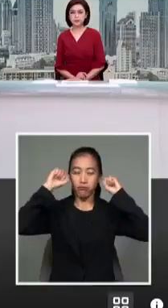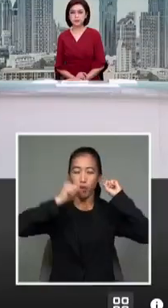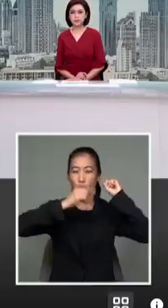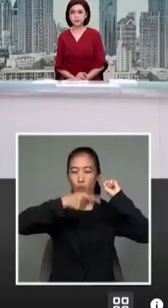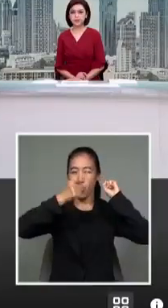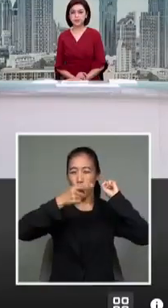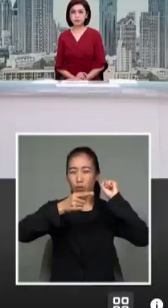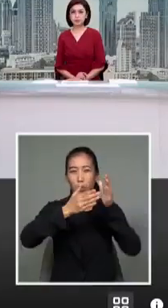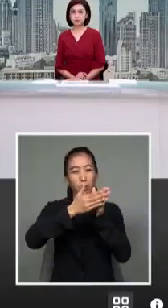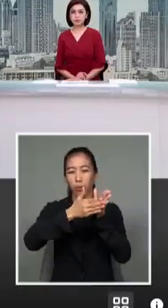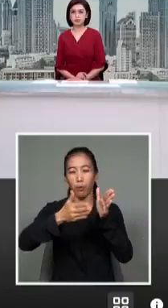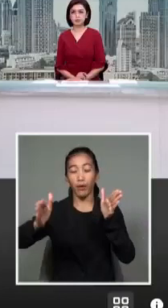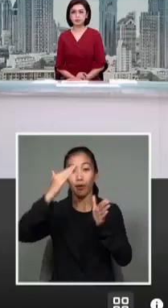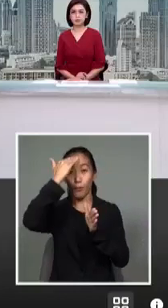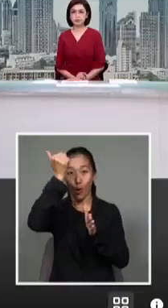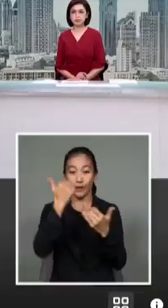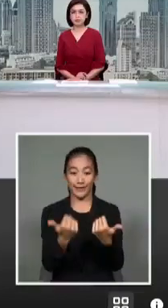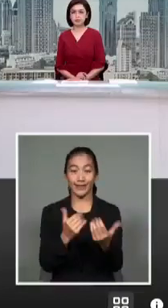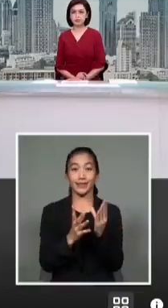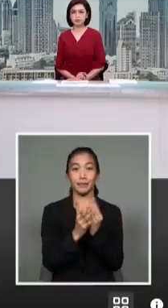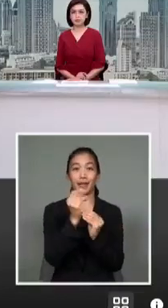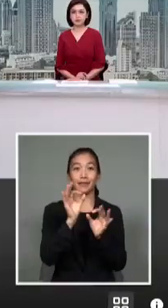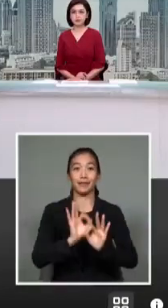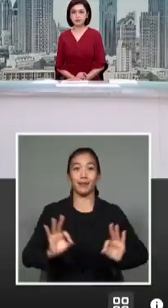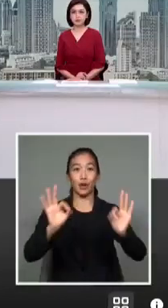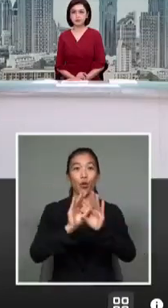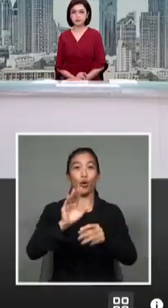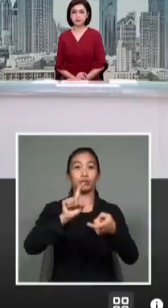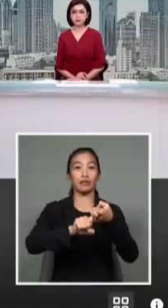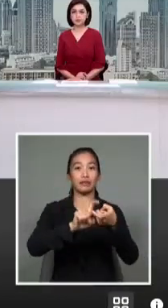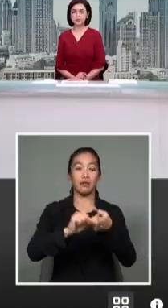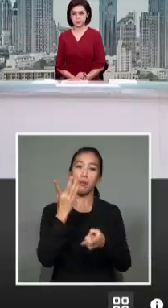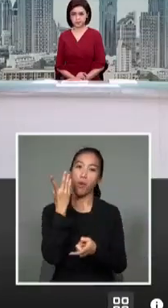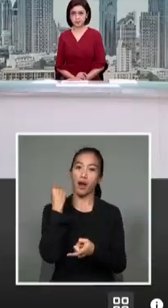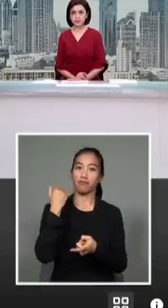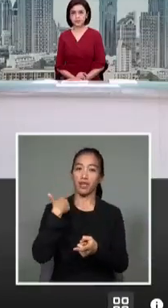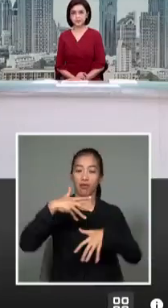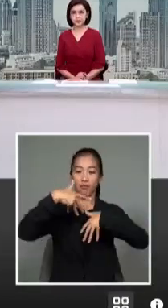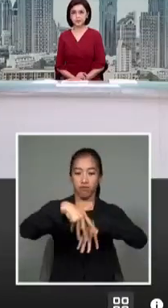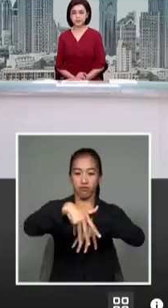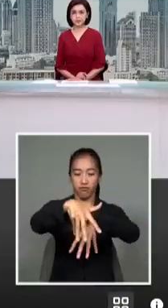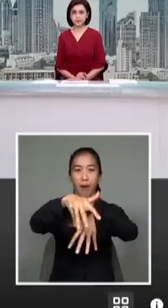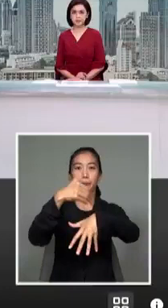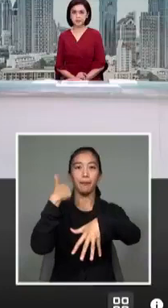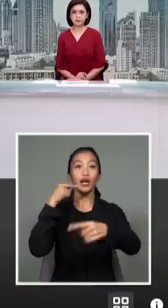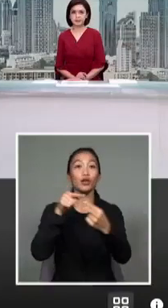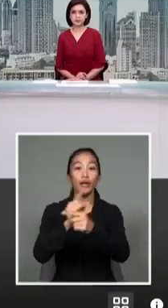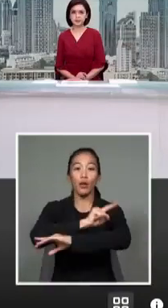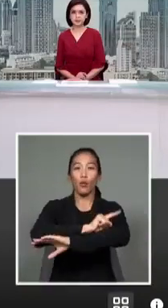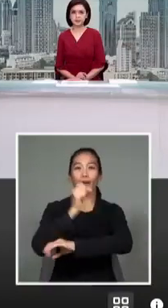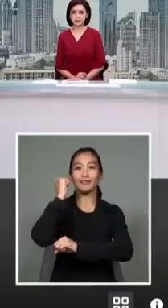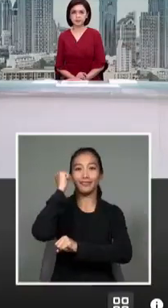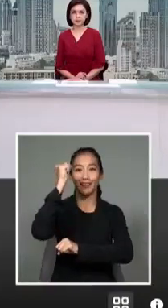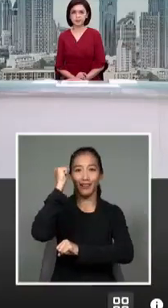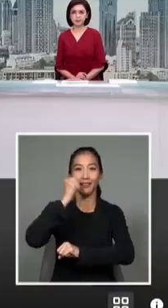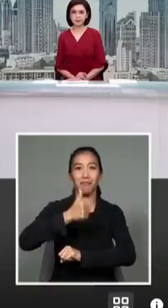ราะว่าสัปดาห์นี้เป็นสัปดาห์สำคัญที่รัสเซียเมื่อวานนี้เพิ่งมีการเดินสวนสนามครั้งใหญ่ในวันแห่งชัยชนะและวันนี้เป็นวันเริ่มต้นของ